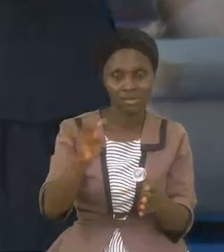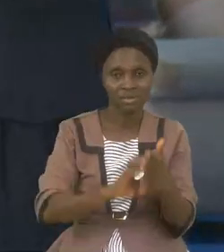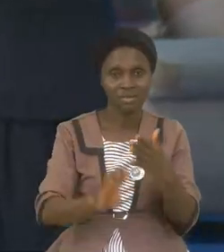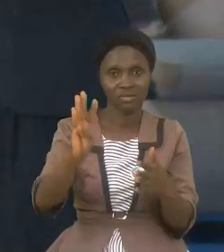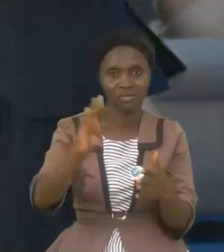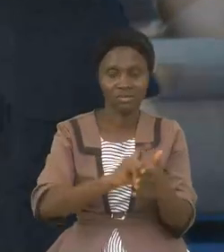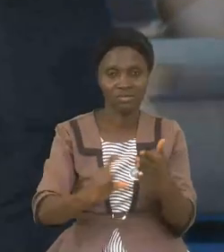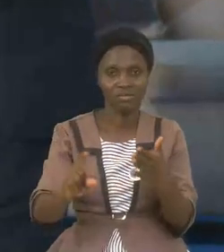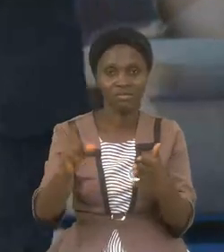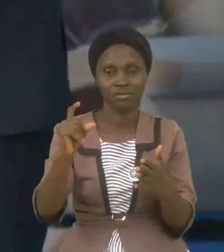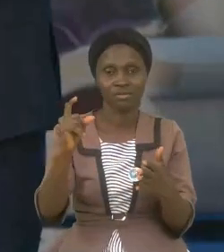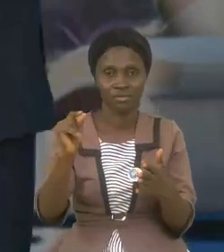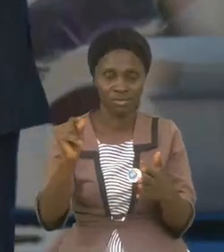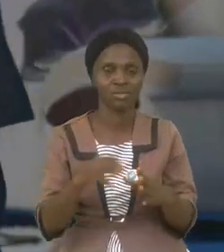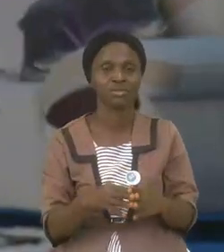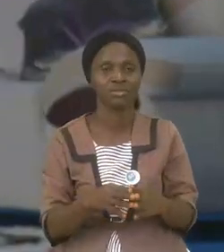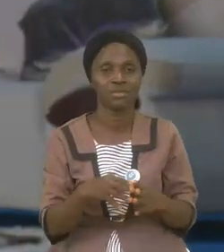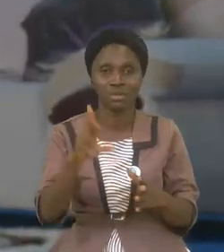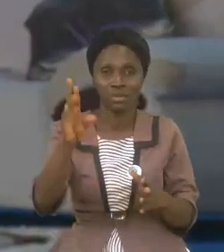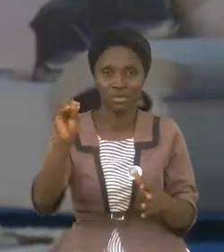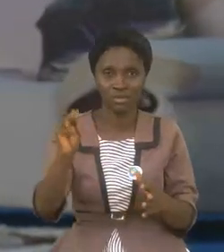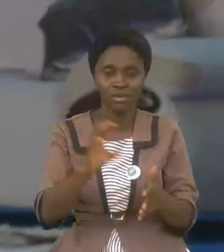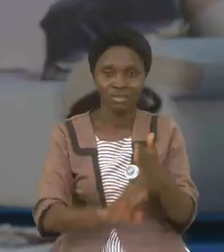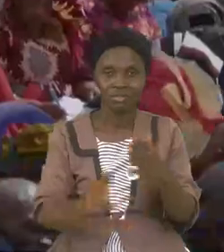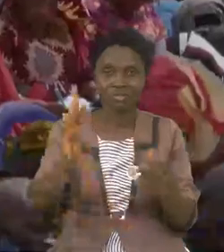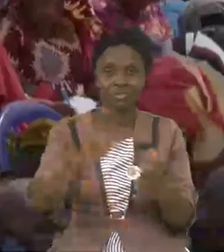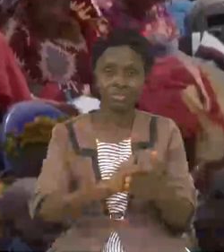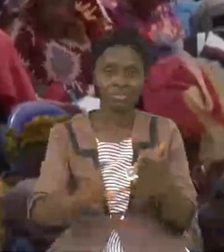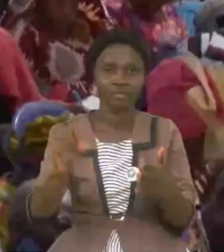œuvre. Nous servons le Dieu qui est capable.